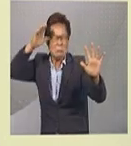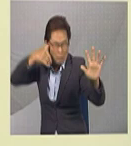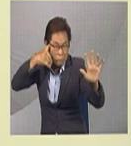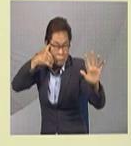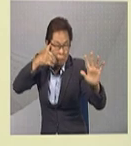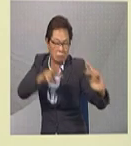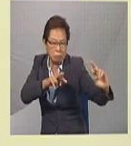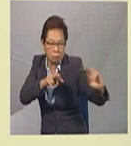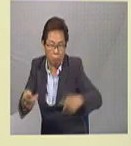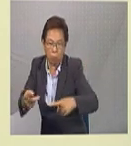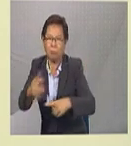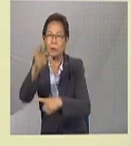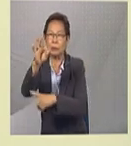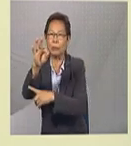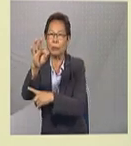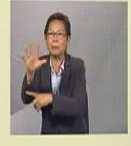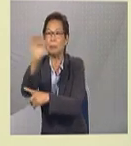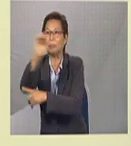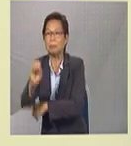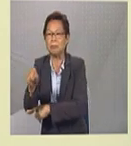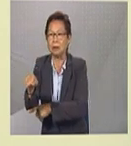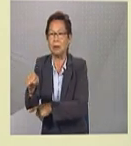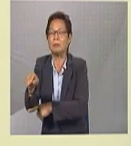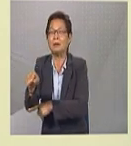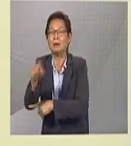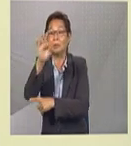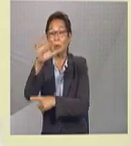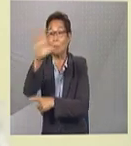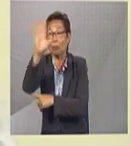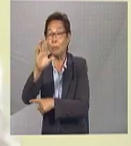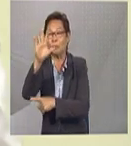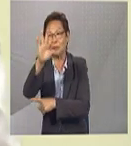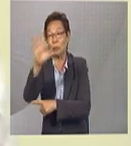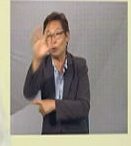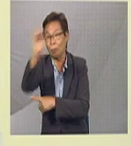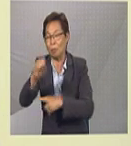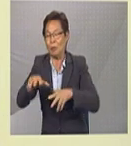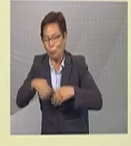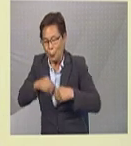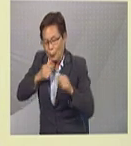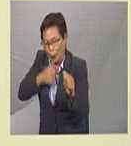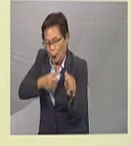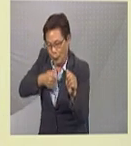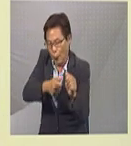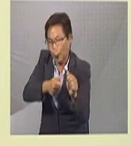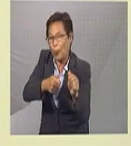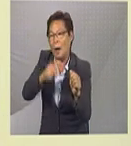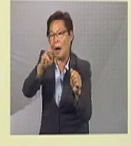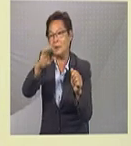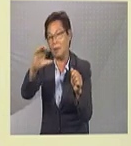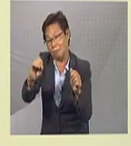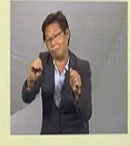kesannya kepada 95% yang akur kepada arahan yang dikeluarkan oleh kerajaan. Mulai